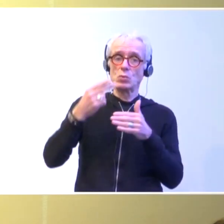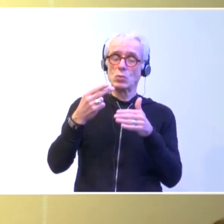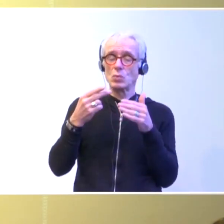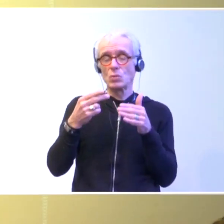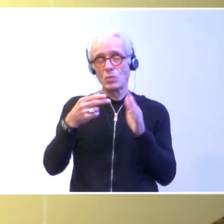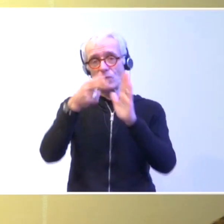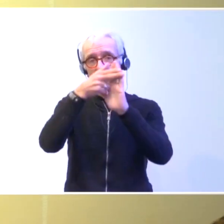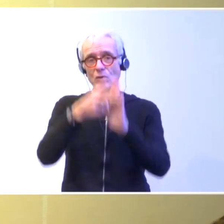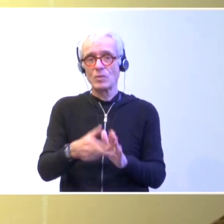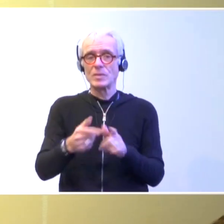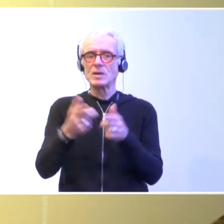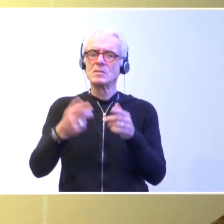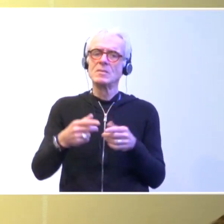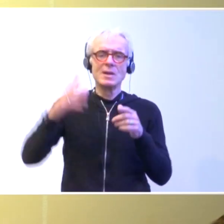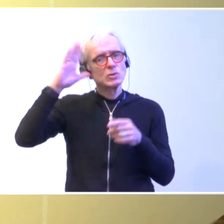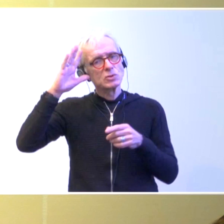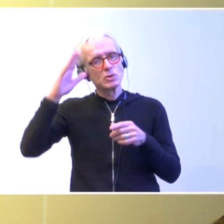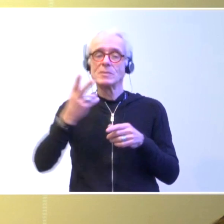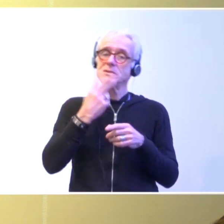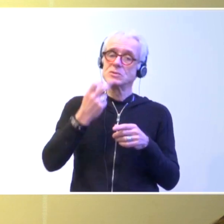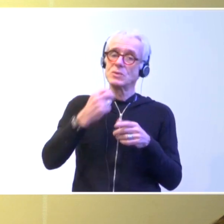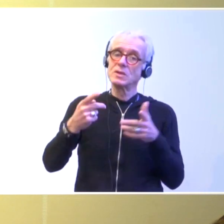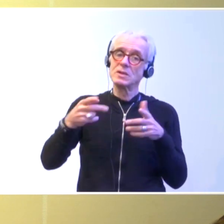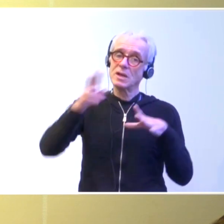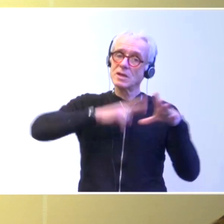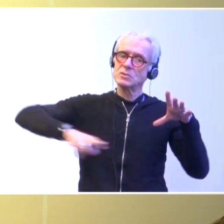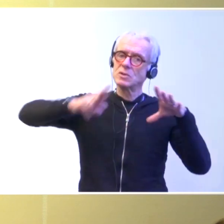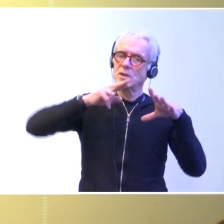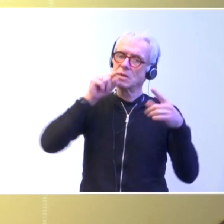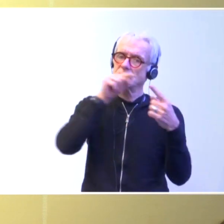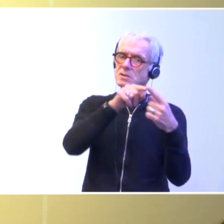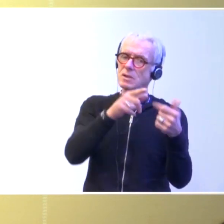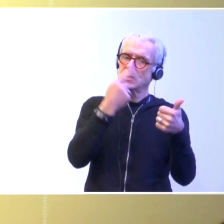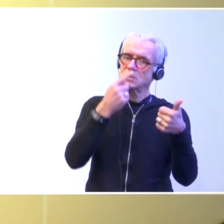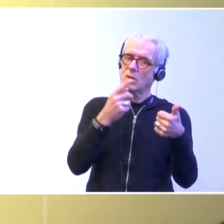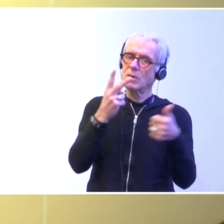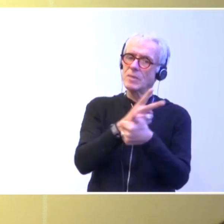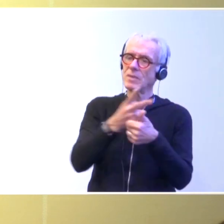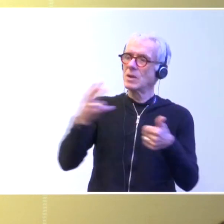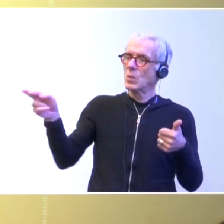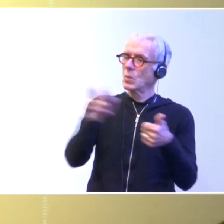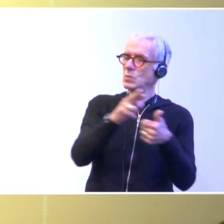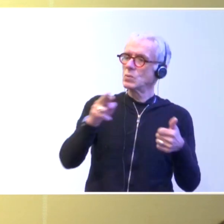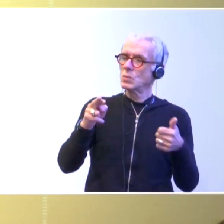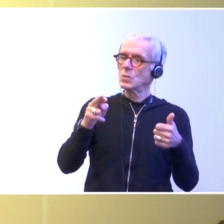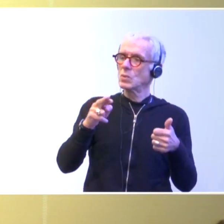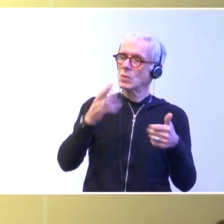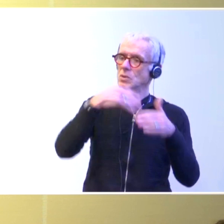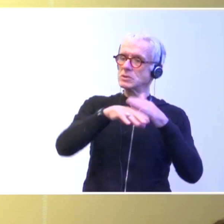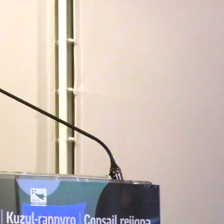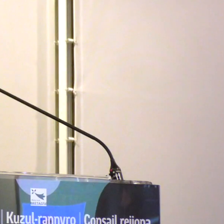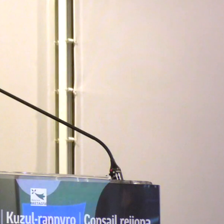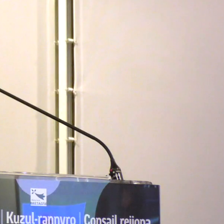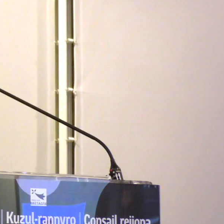Le principe de chambre citoyenne régionale que nous avons porté pendant la campagne peut être un axe fort de retour des jeunes aux institutions. Il ne